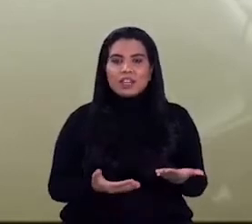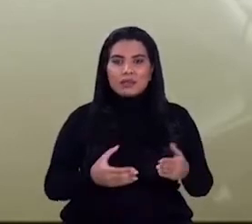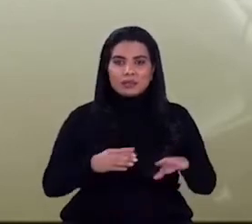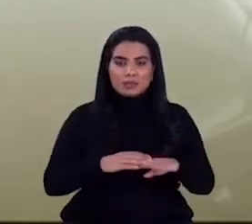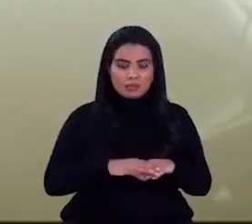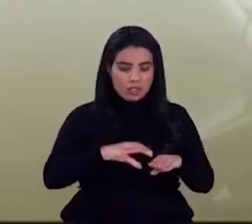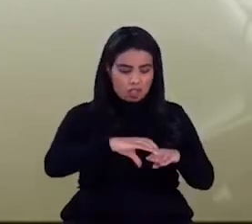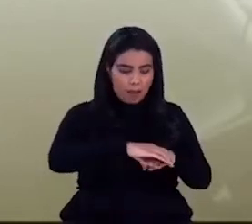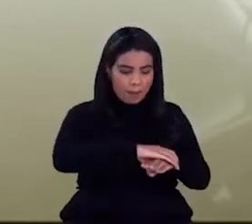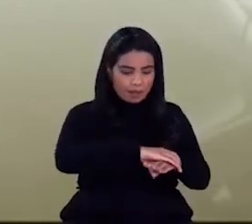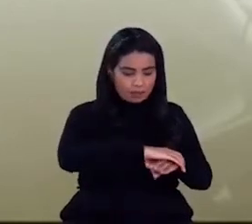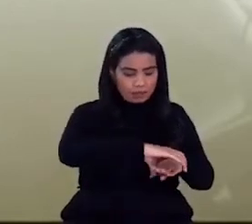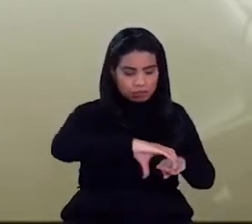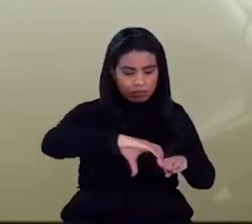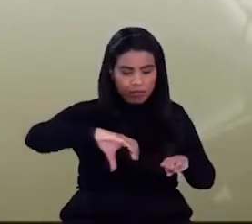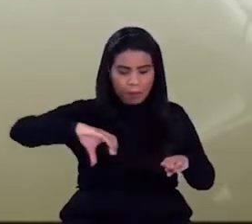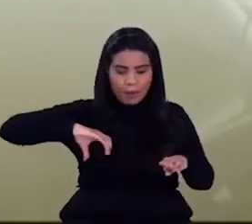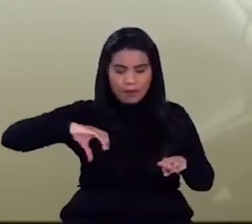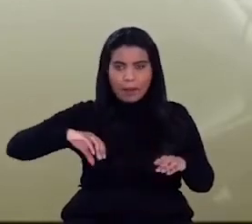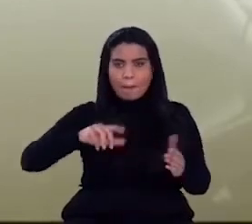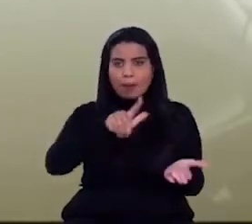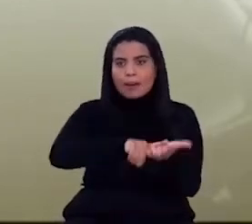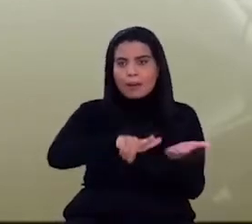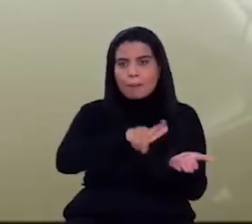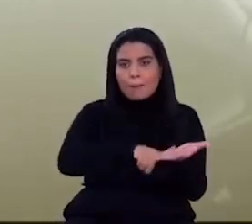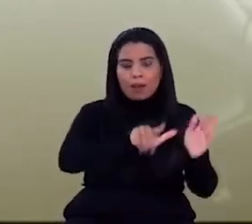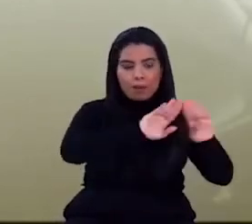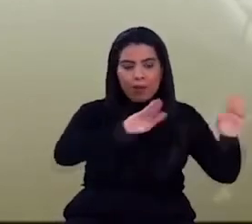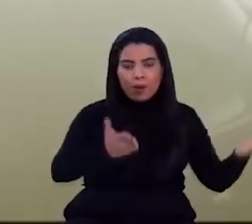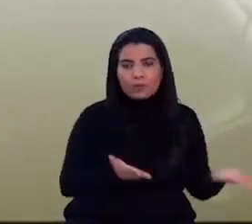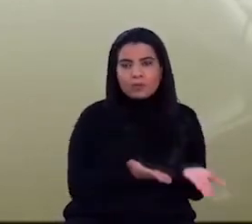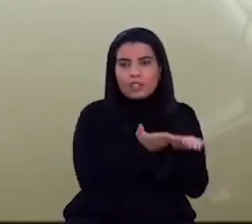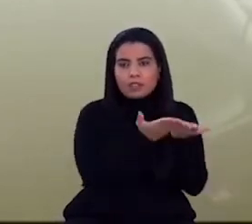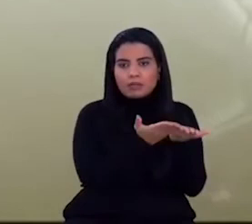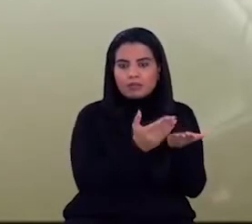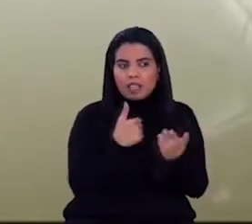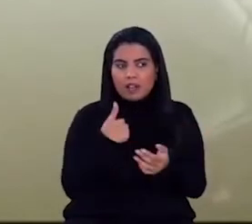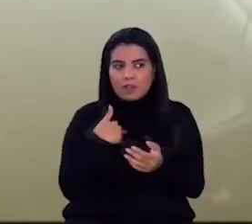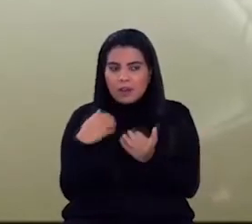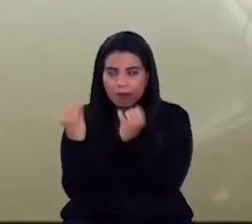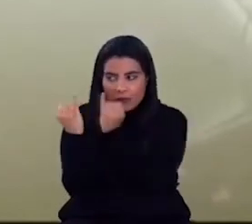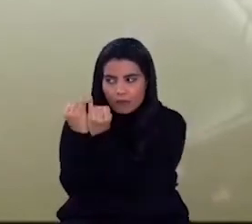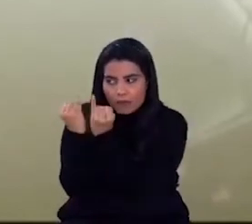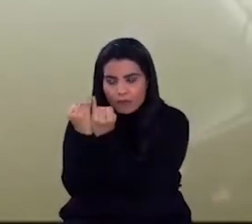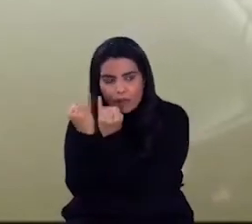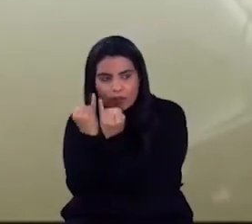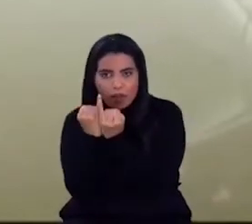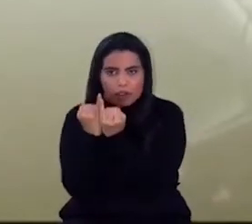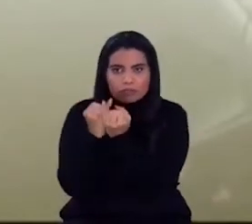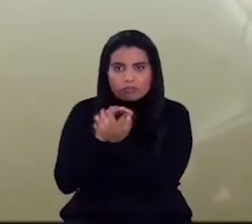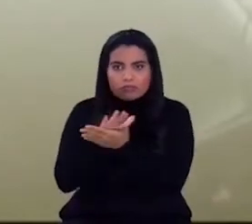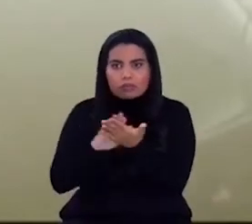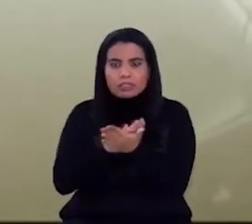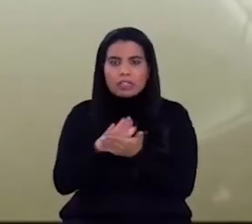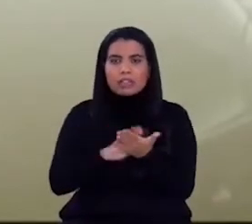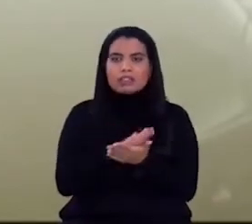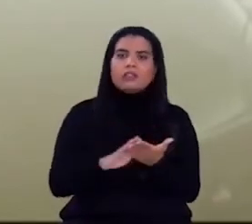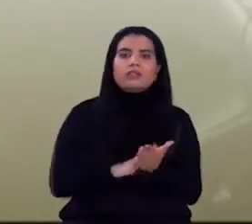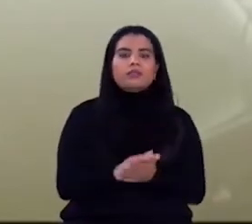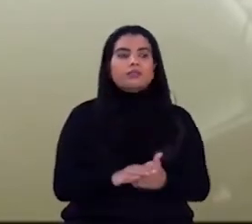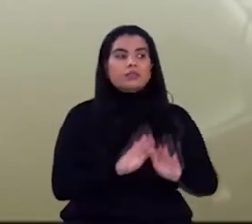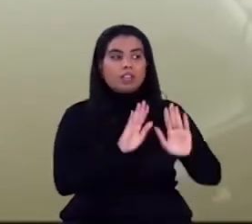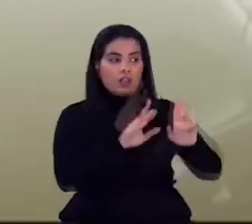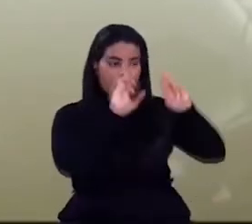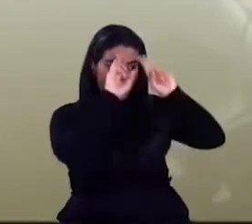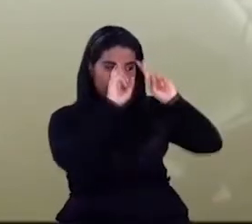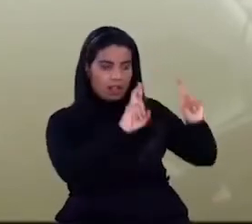l'hôtel au monté sur l'autel de l'église je ne faisais pas de commentaire au sujet des serviteurs de l'oeuvre je prenais le soin des gens du sexe